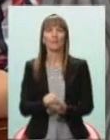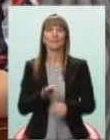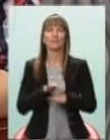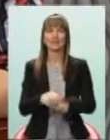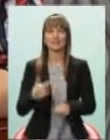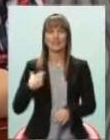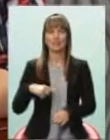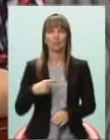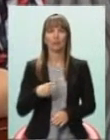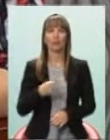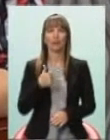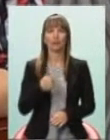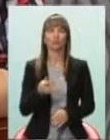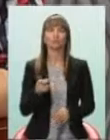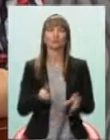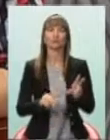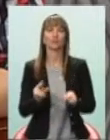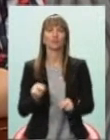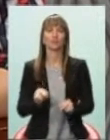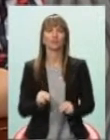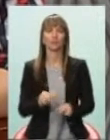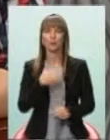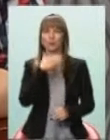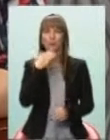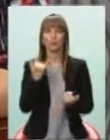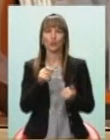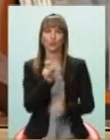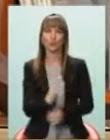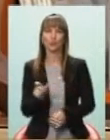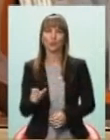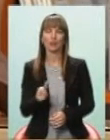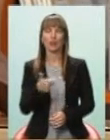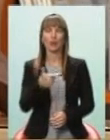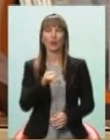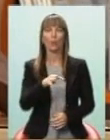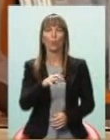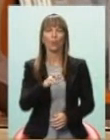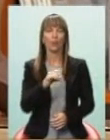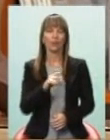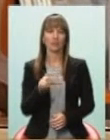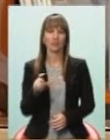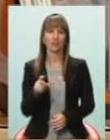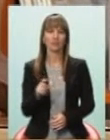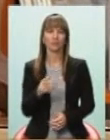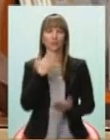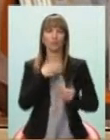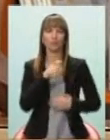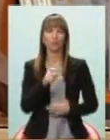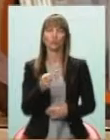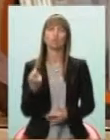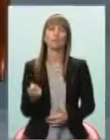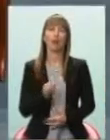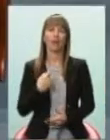себе дуже добре. А як ти, до речі, вважаєш, багато зараз людей гуманні? Не дуже